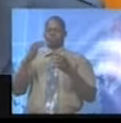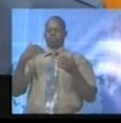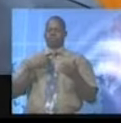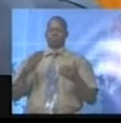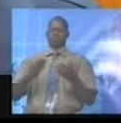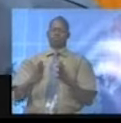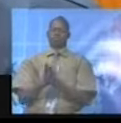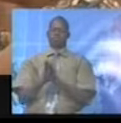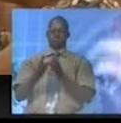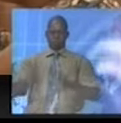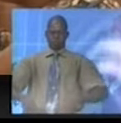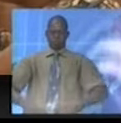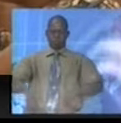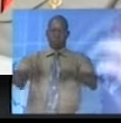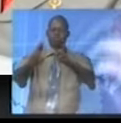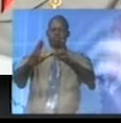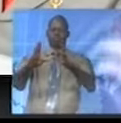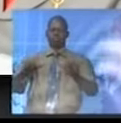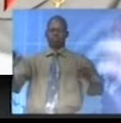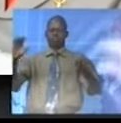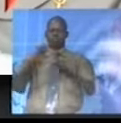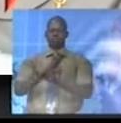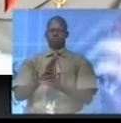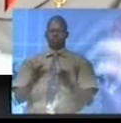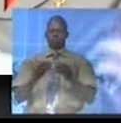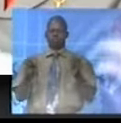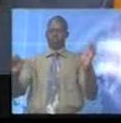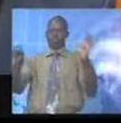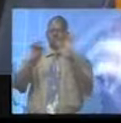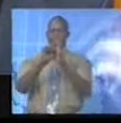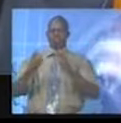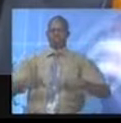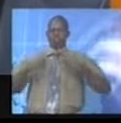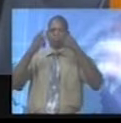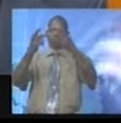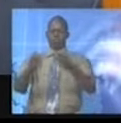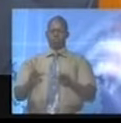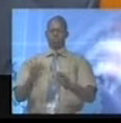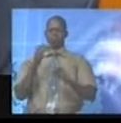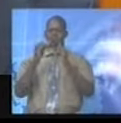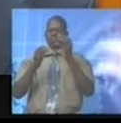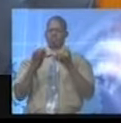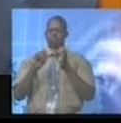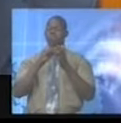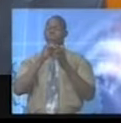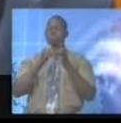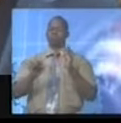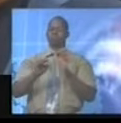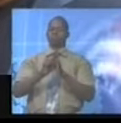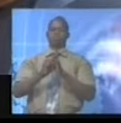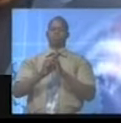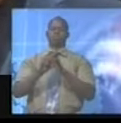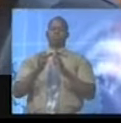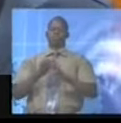sont bouchés de sachets, ou bien on interdit strictement ça, ou bien, comme on l'a proposé aussi, second volet, si on ne veut pas l'interdire, on impose, on taxe